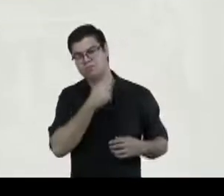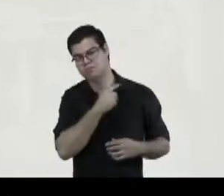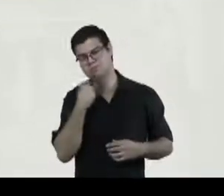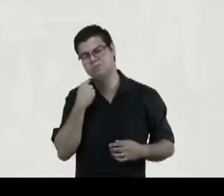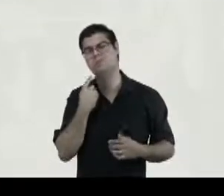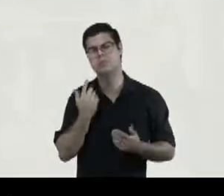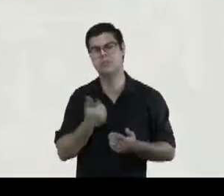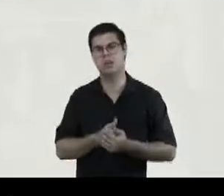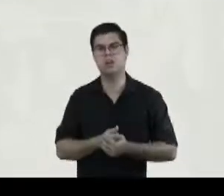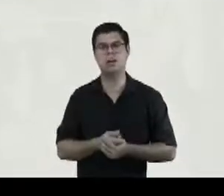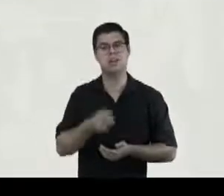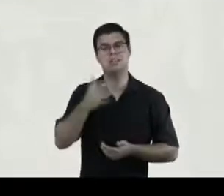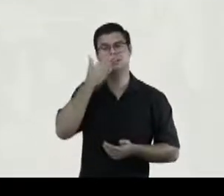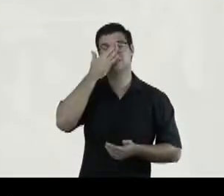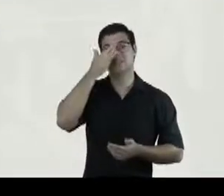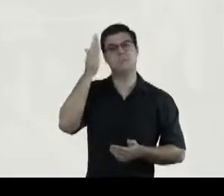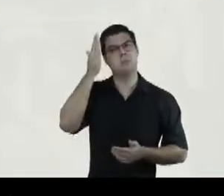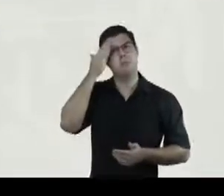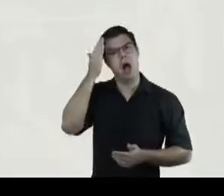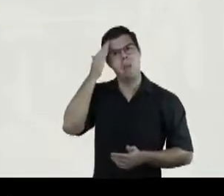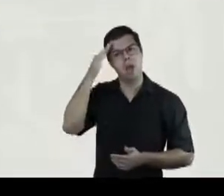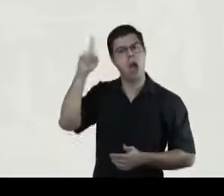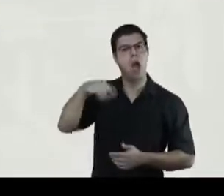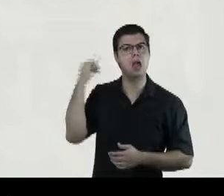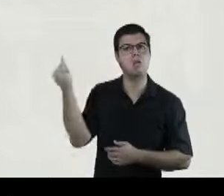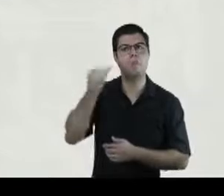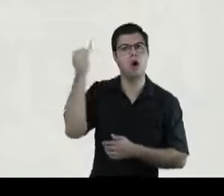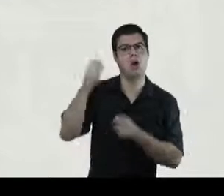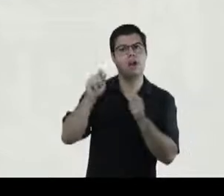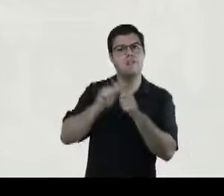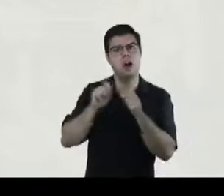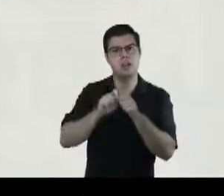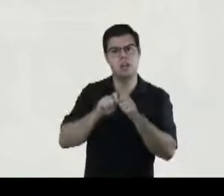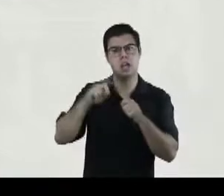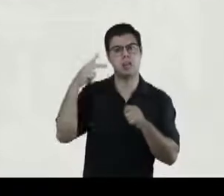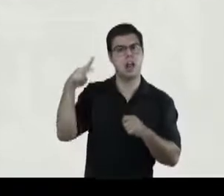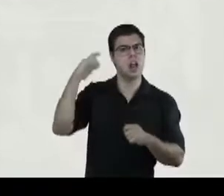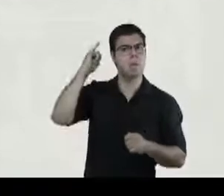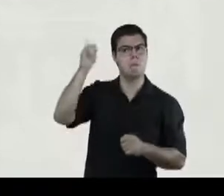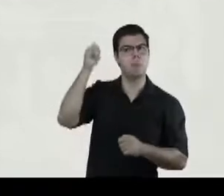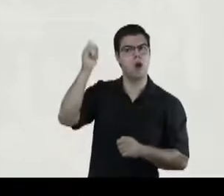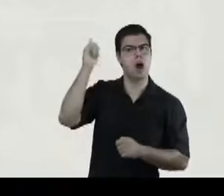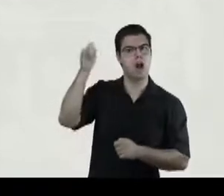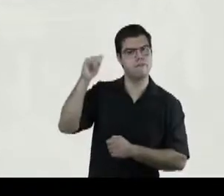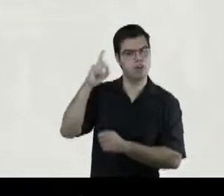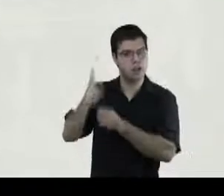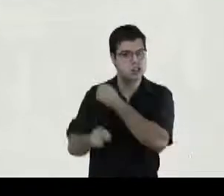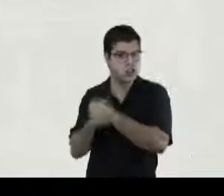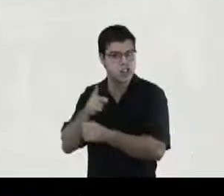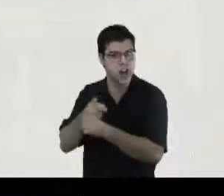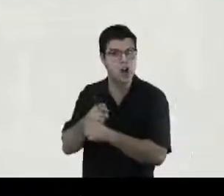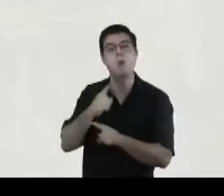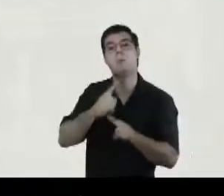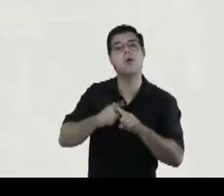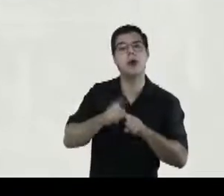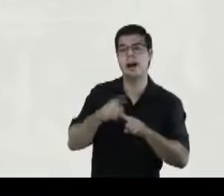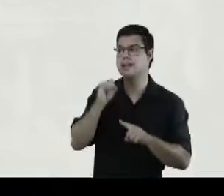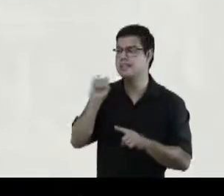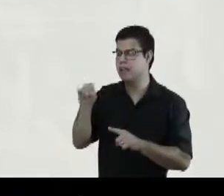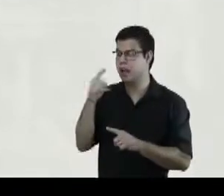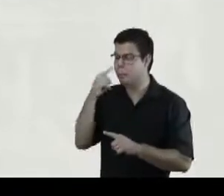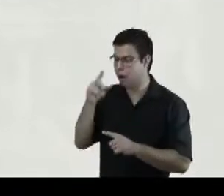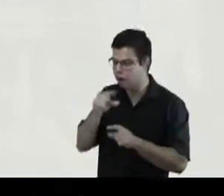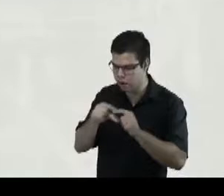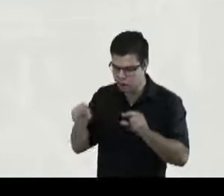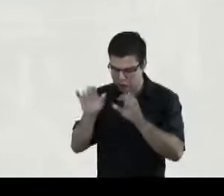permet de corriger. Quand il trouvait une erreur, il pouvait la corriger et ainsi il n'imprimait pas une version qui allait bloquer un